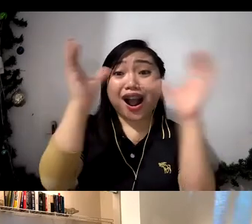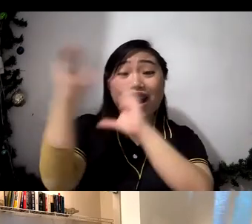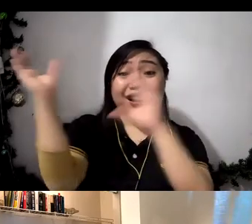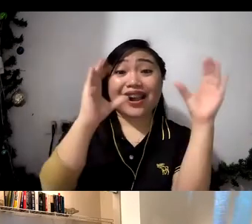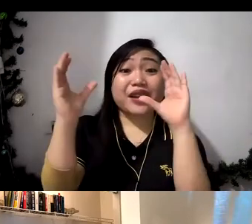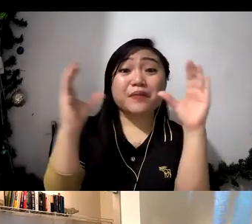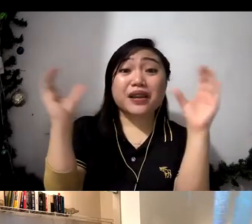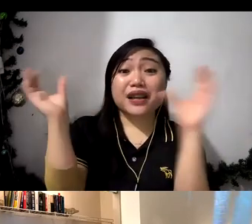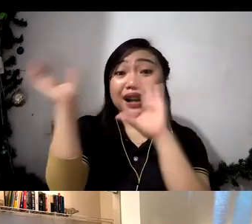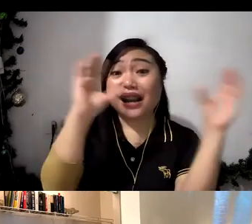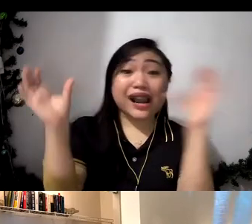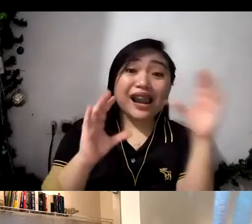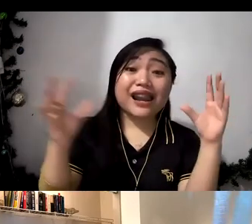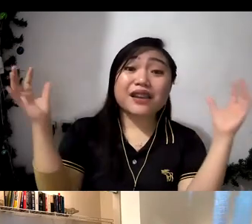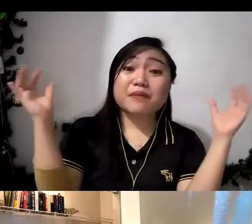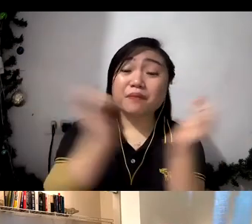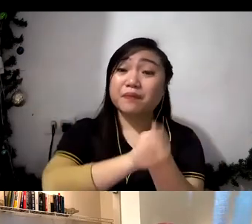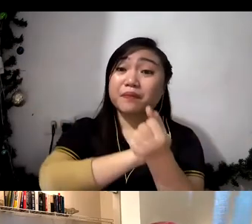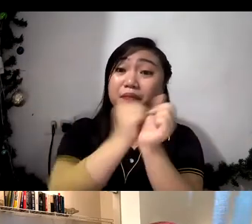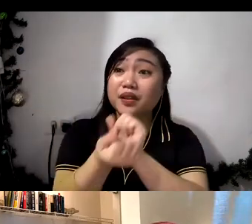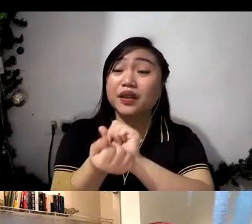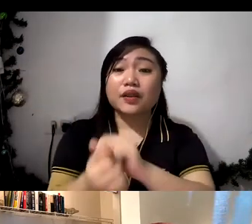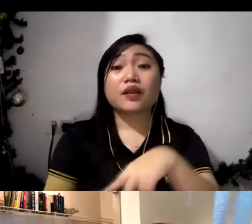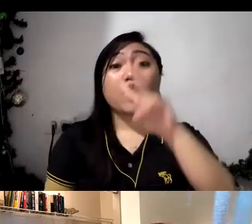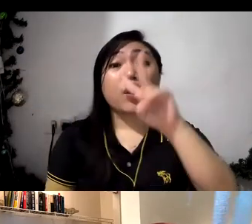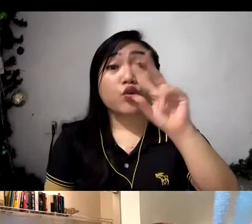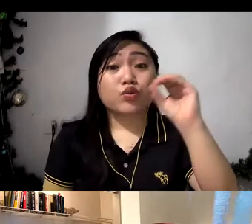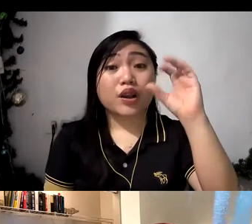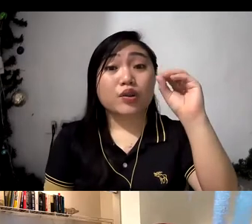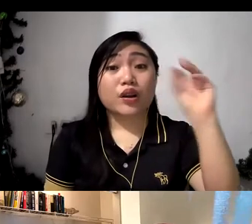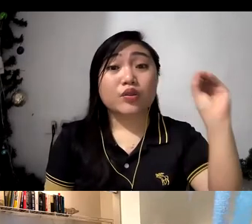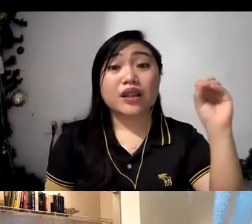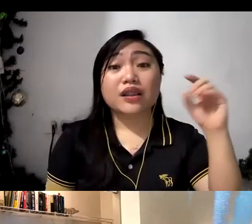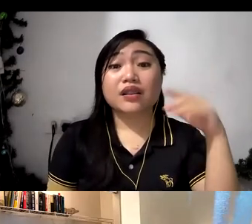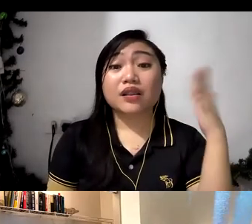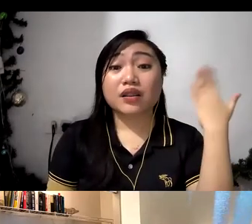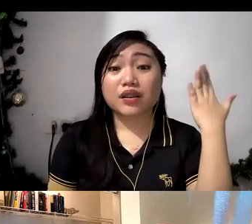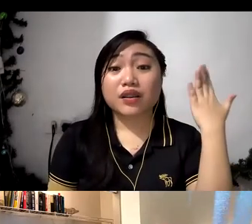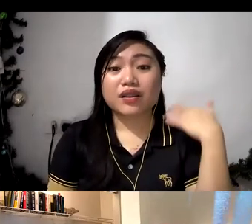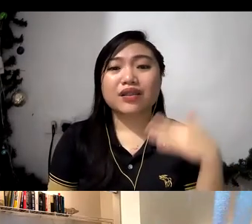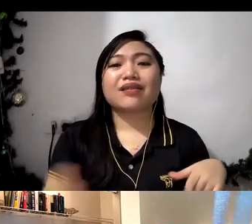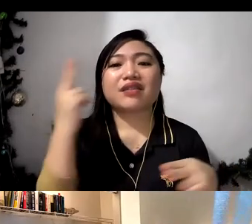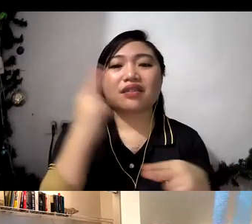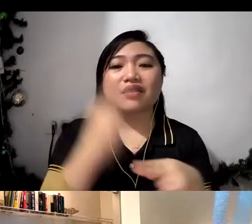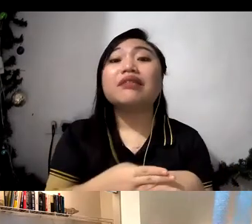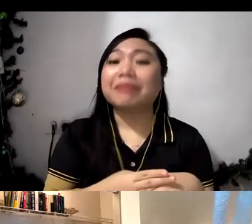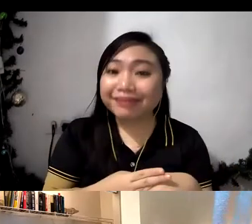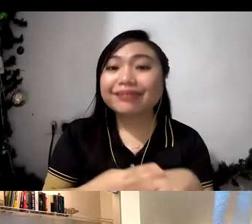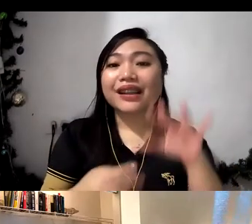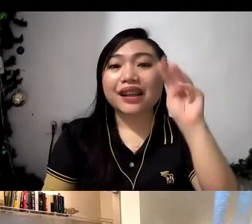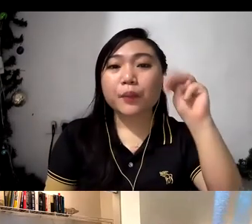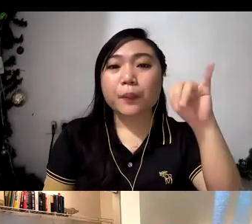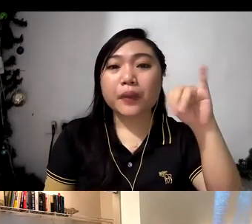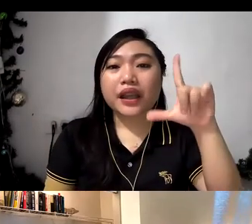siya nung year 2000, may bagyo nga tayo noon, ang pangalan na si Milenyo kung natatandaan niyo po.